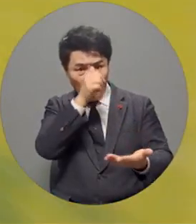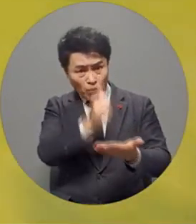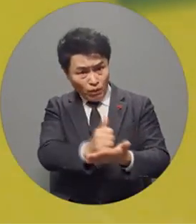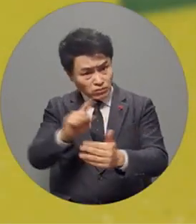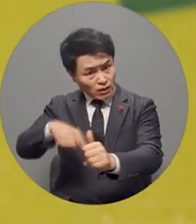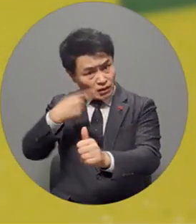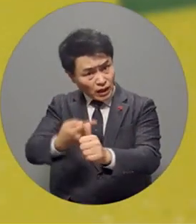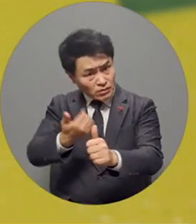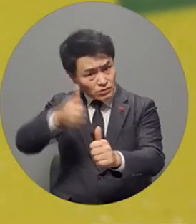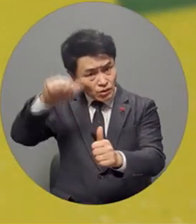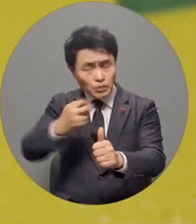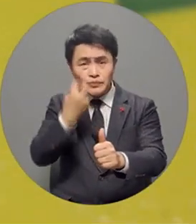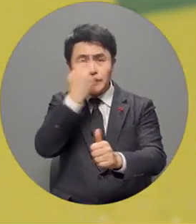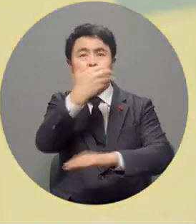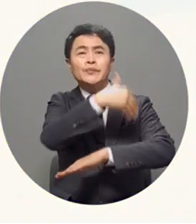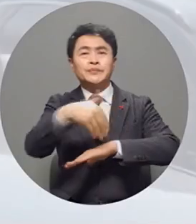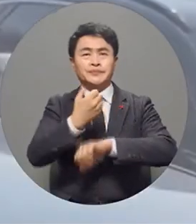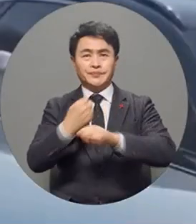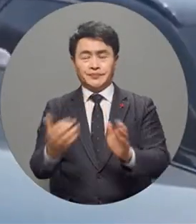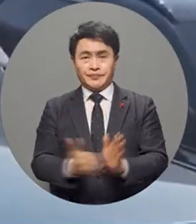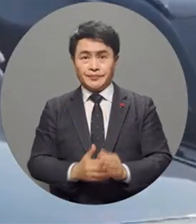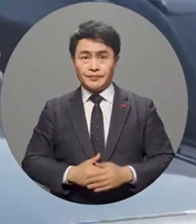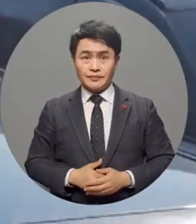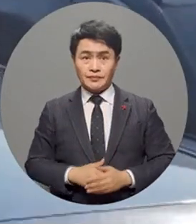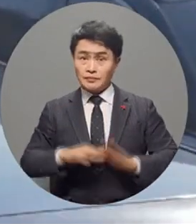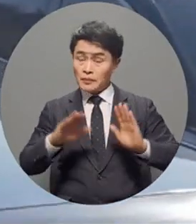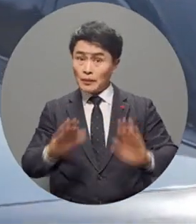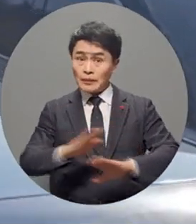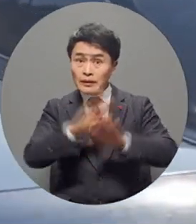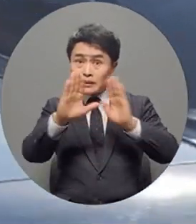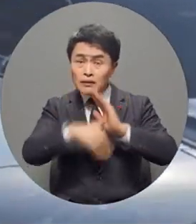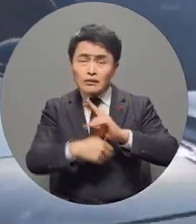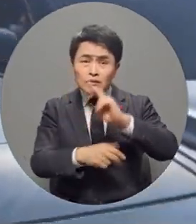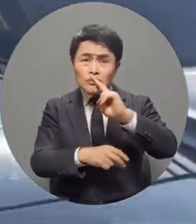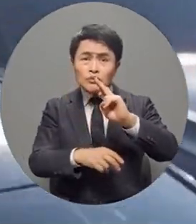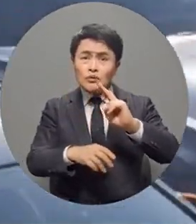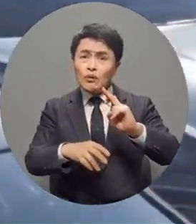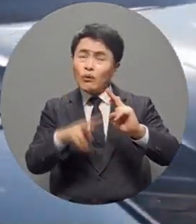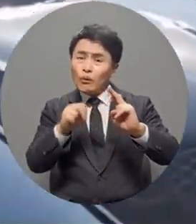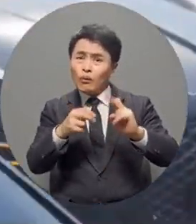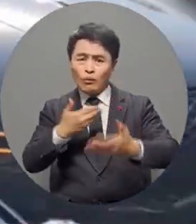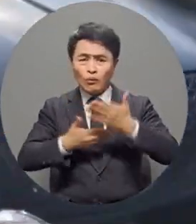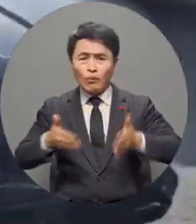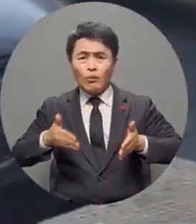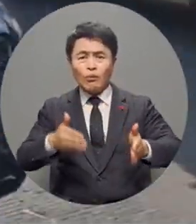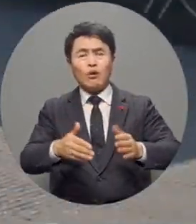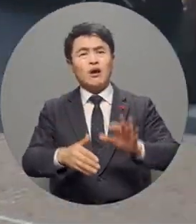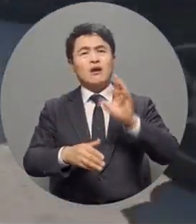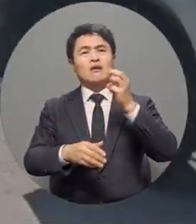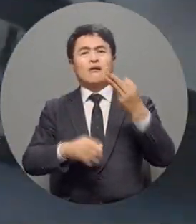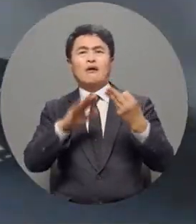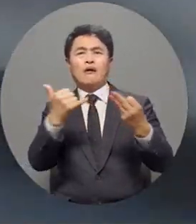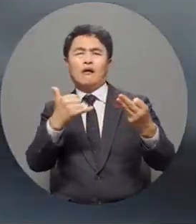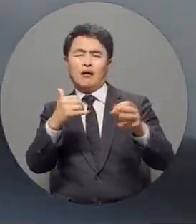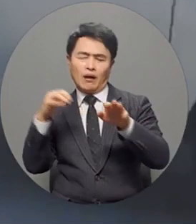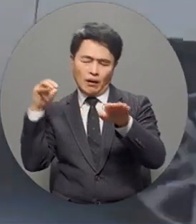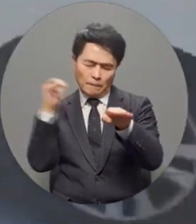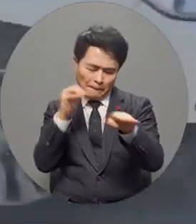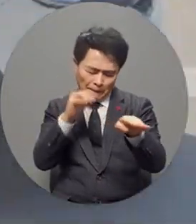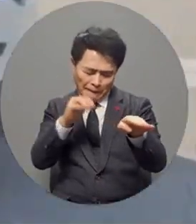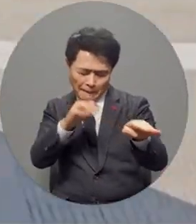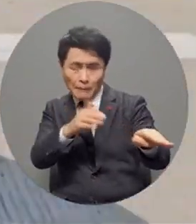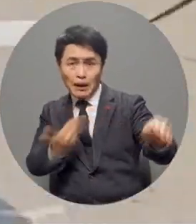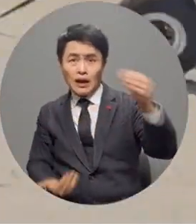여부 등을 조사할 계획입니다. 오늘 낮 12시쯤 고속도로에서 차량 13대가 잇따라 부딪히는